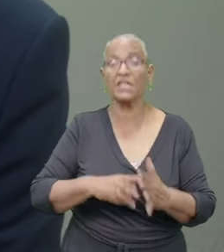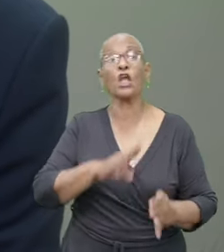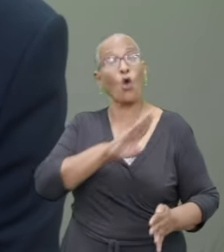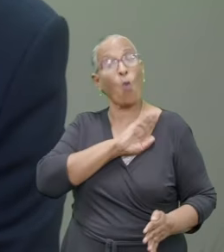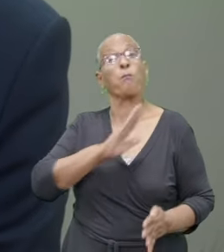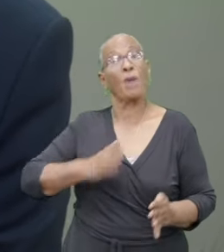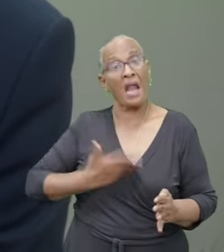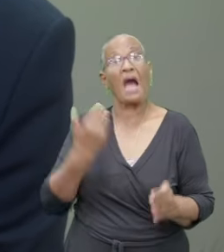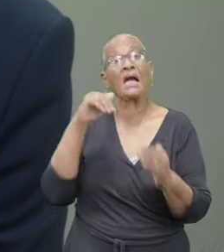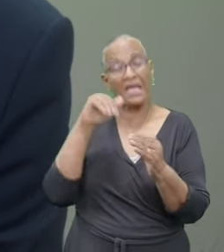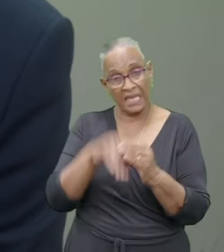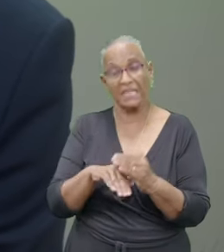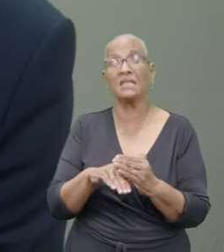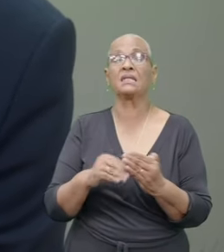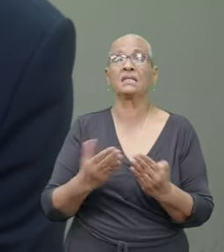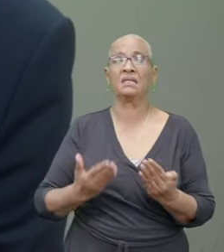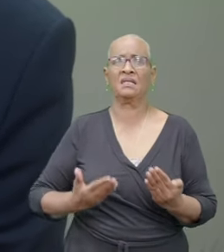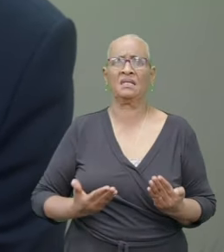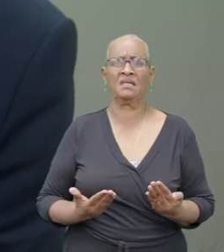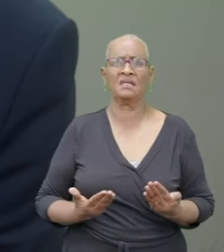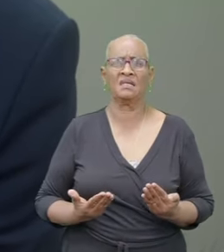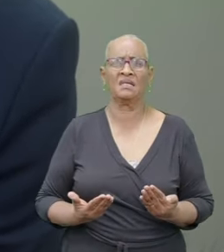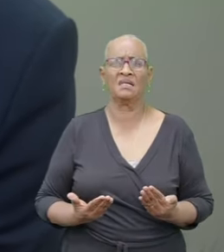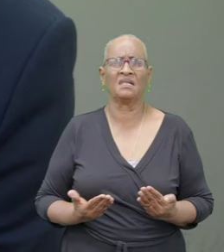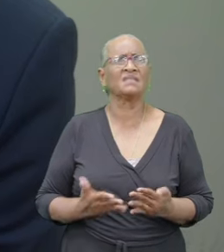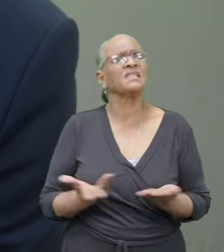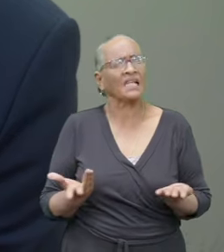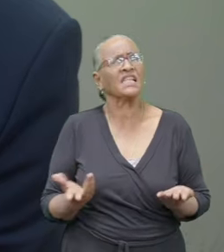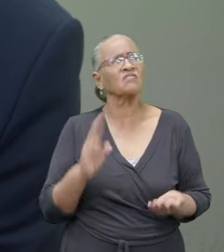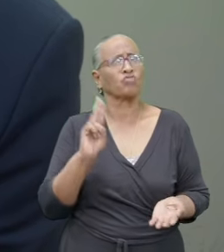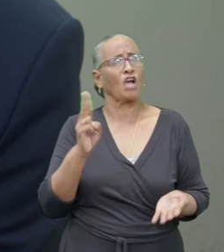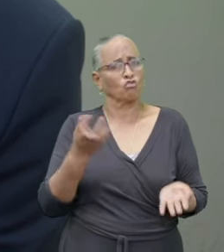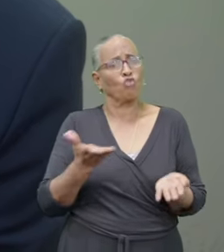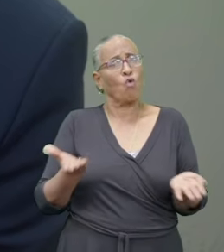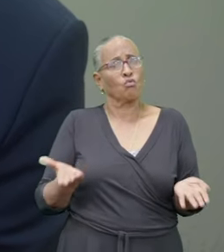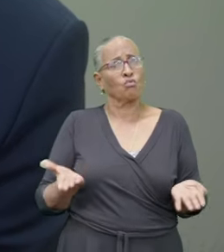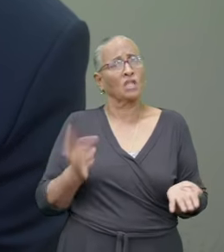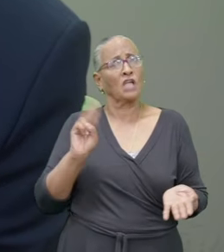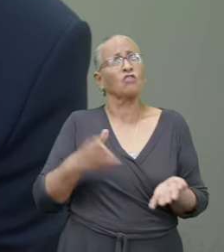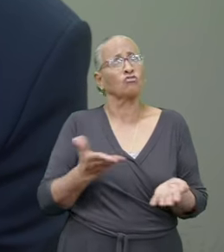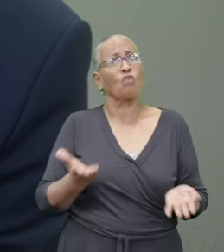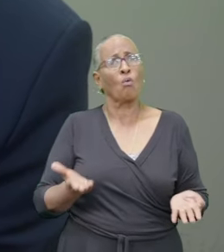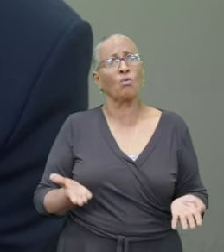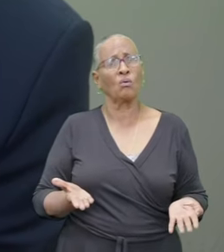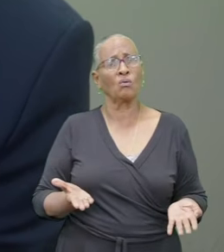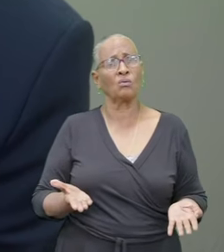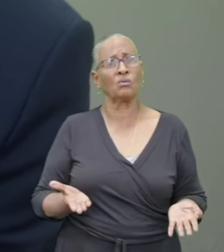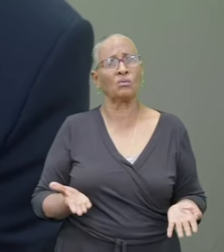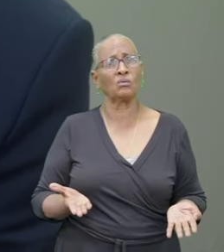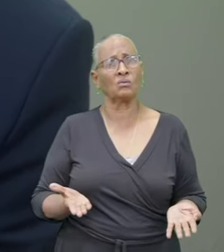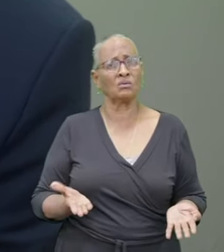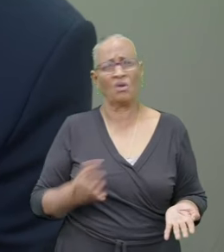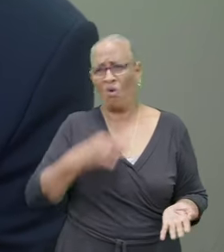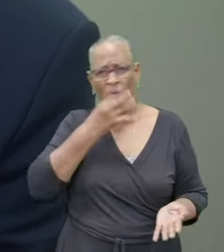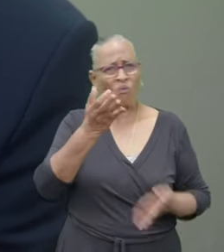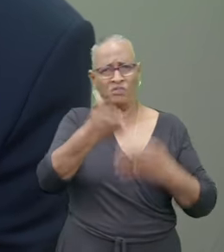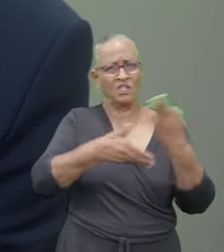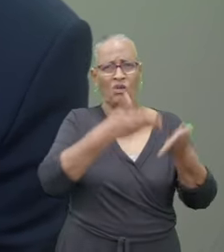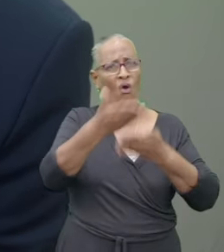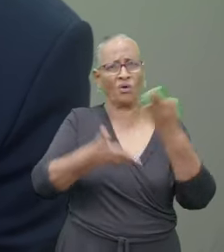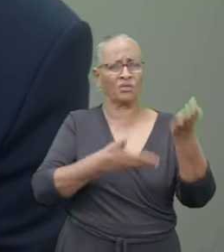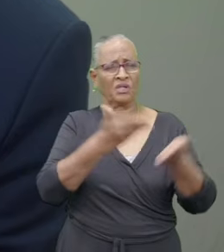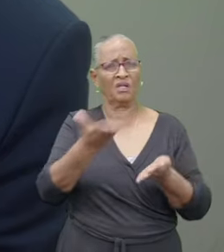bij hebben. Dat is een realiteit. Dat hoef ik u niet te zeggen. Er zijn ook